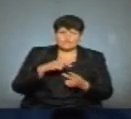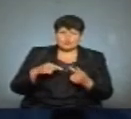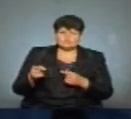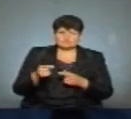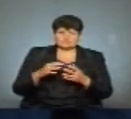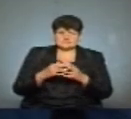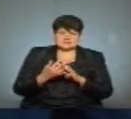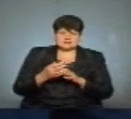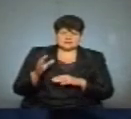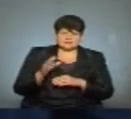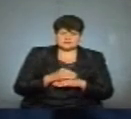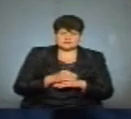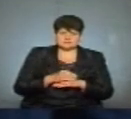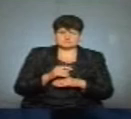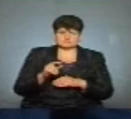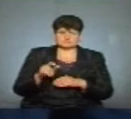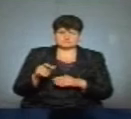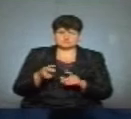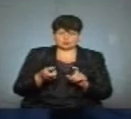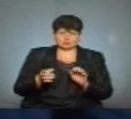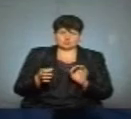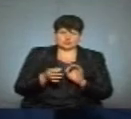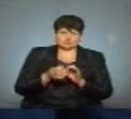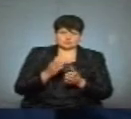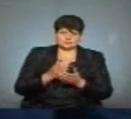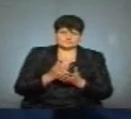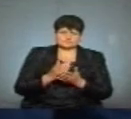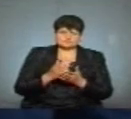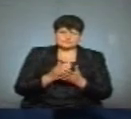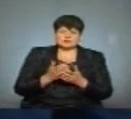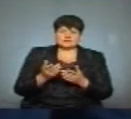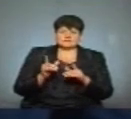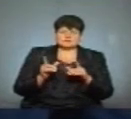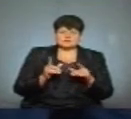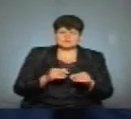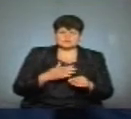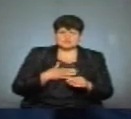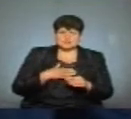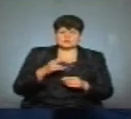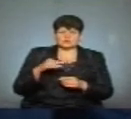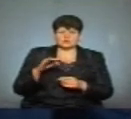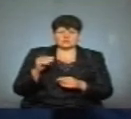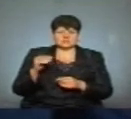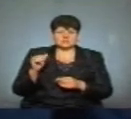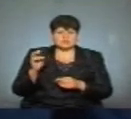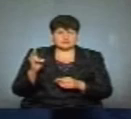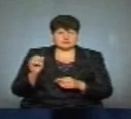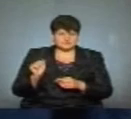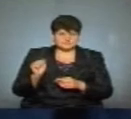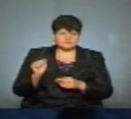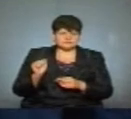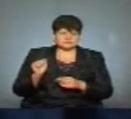села охвачені пасажирським сполученням, які відправляються до нас, і Довжанка там,